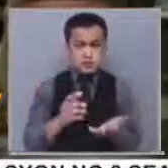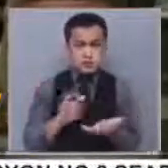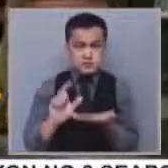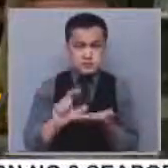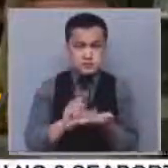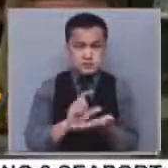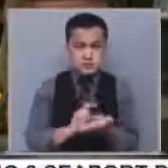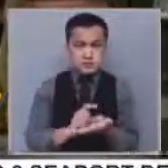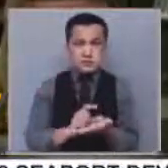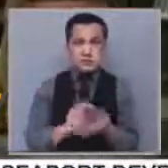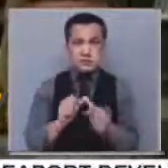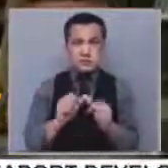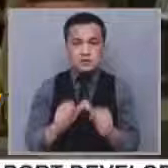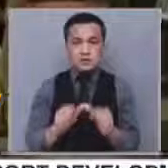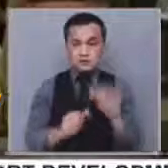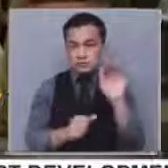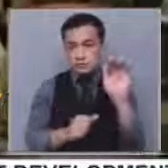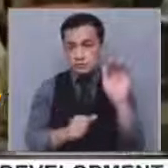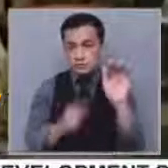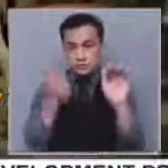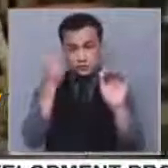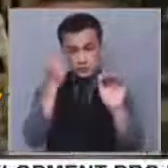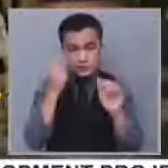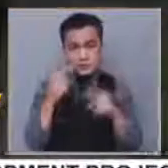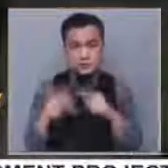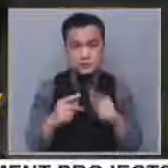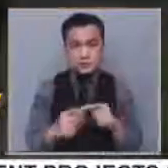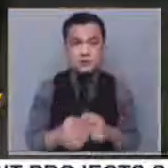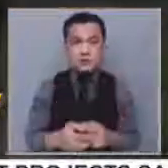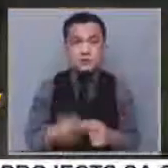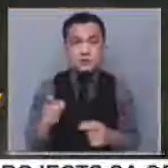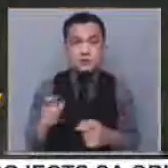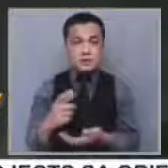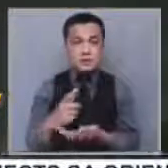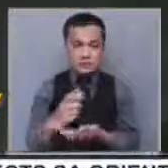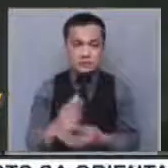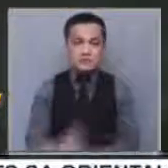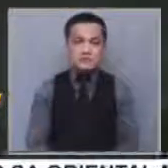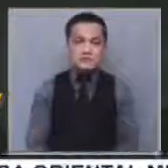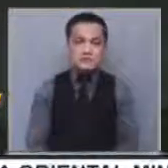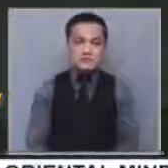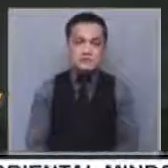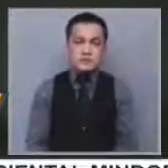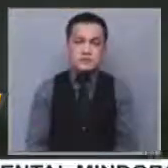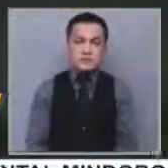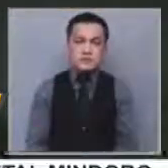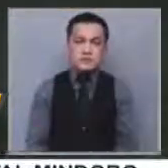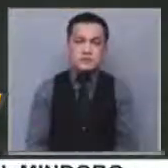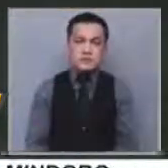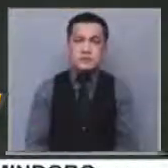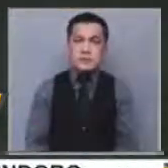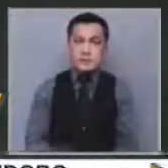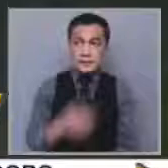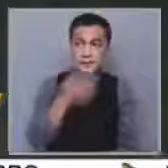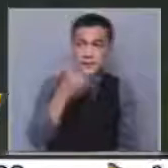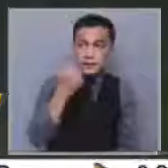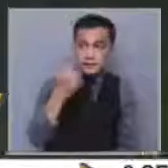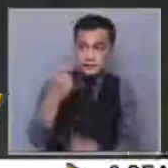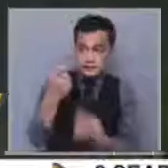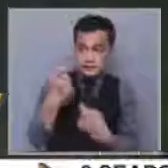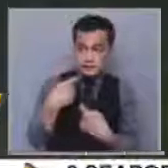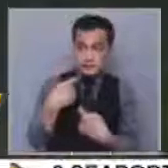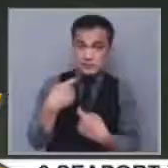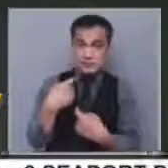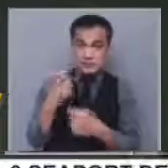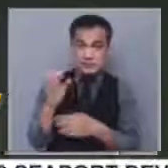ang panawagan ng pamahalaan sa publiko na magpabakuna na. Sabi nga, ang pinakamagandang regalo natin sa Pasko, sabi